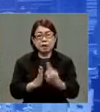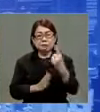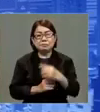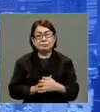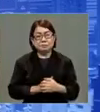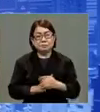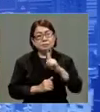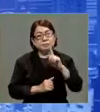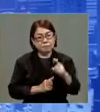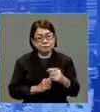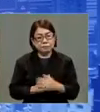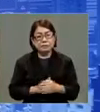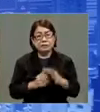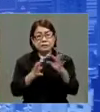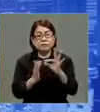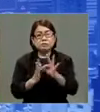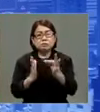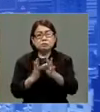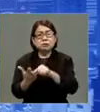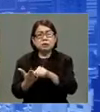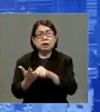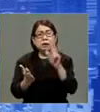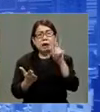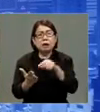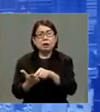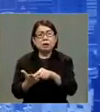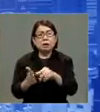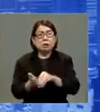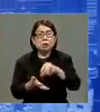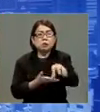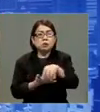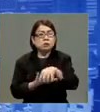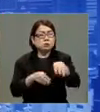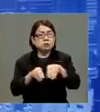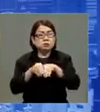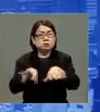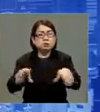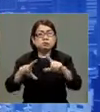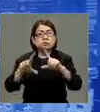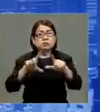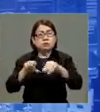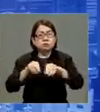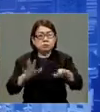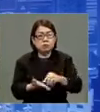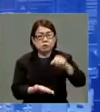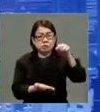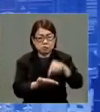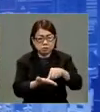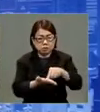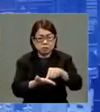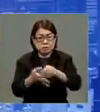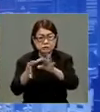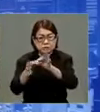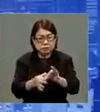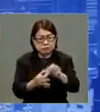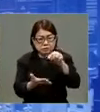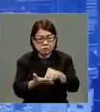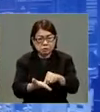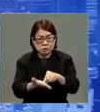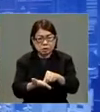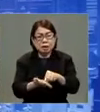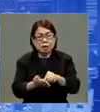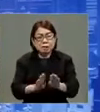ามในโลกโซเชียลนะครับตอนนี้มีการส่งต่อข้อความผ่านทาง LINE นะฮะบอกว่าให้กดเข้าไปในลิงก์แล้วจะเป็นการลง